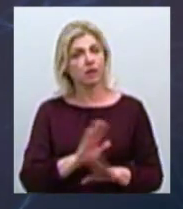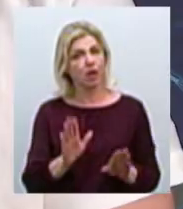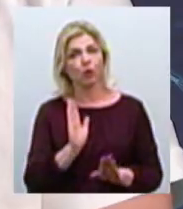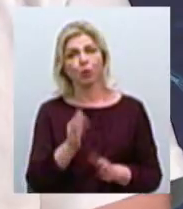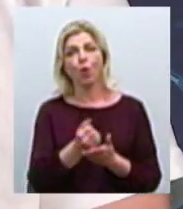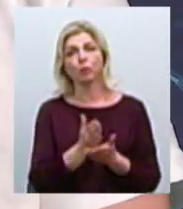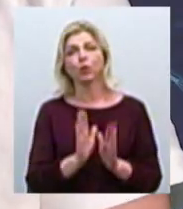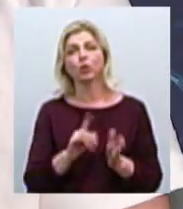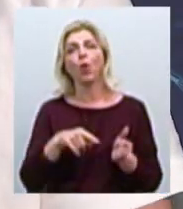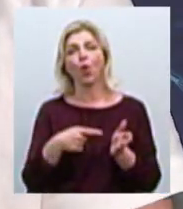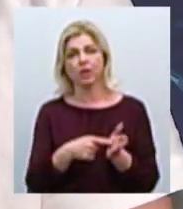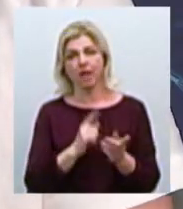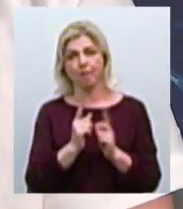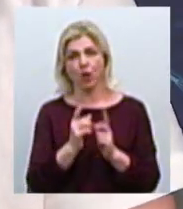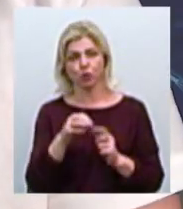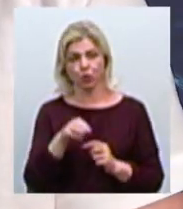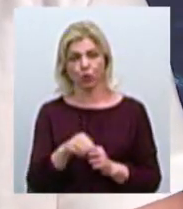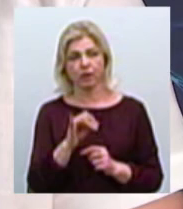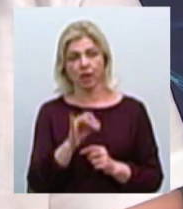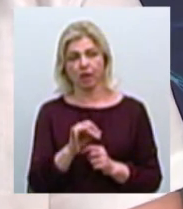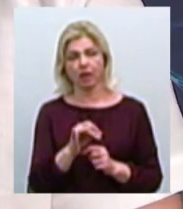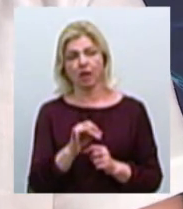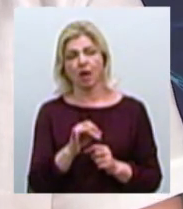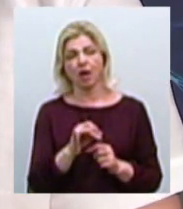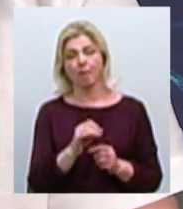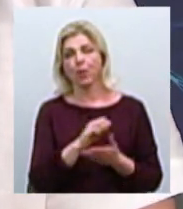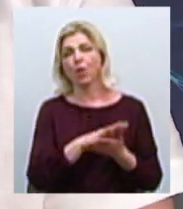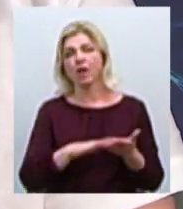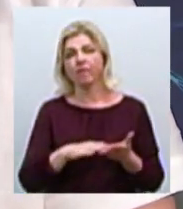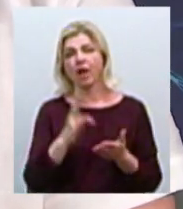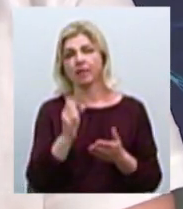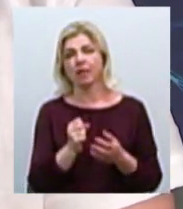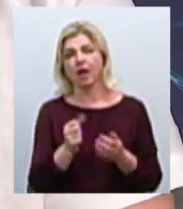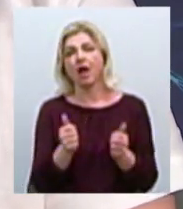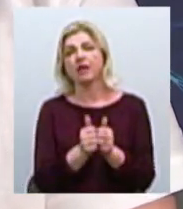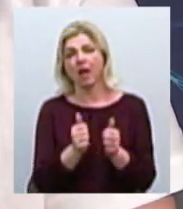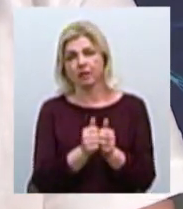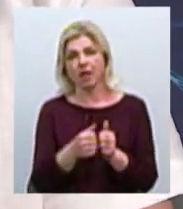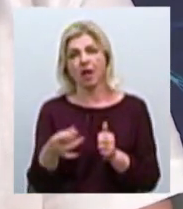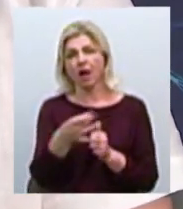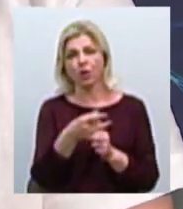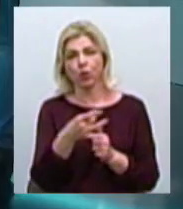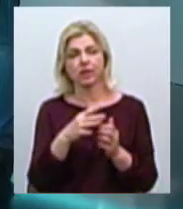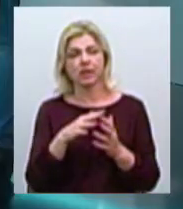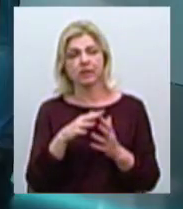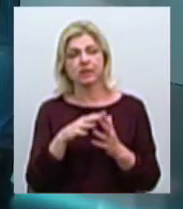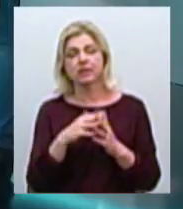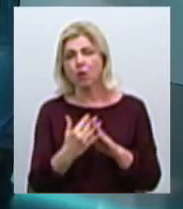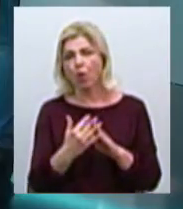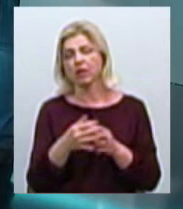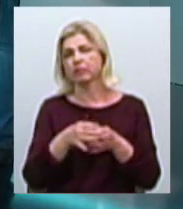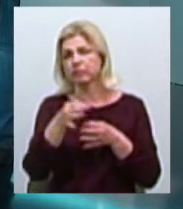маршруты и продлевать их на пригородные какие-то, ну, ближайшие там села или населенные пункты, они не